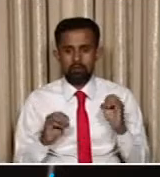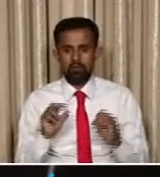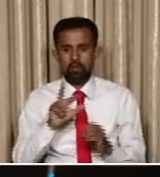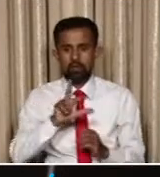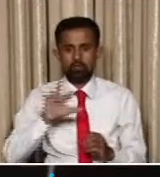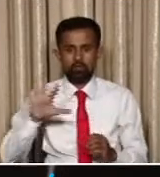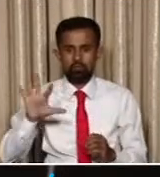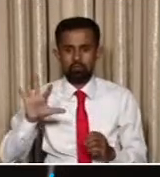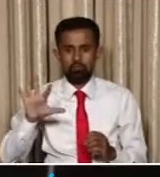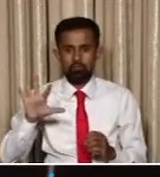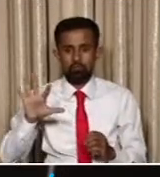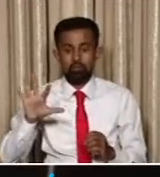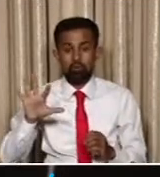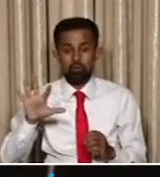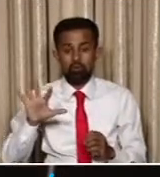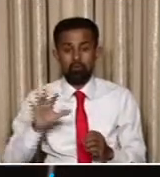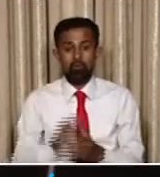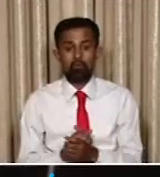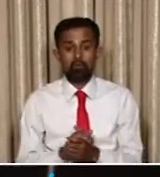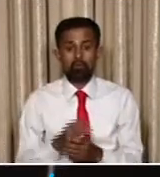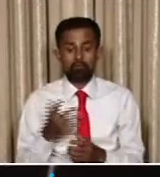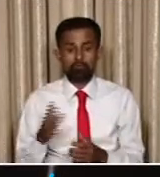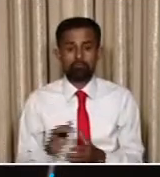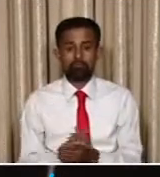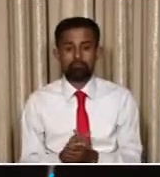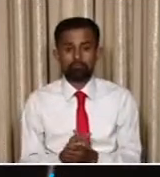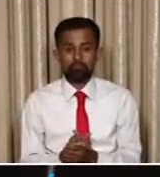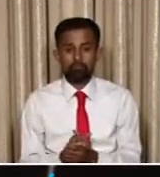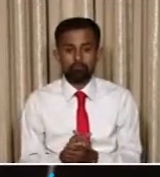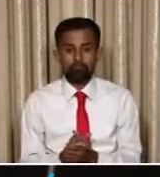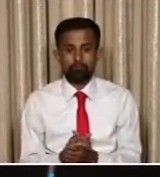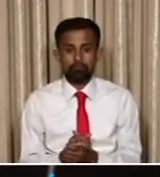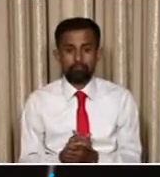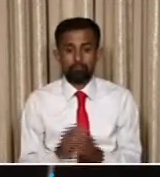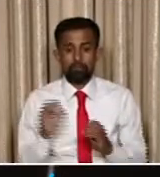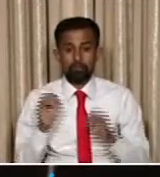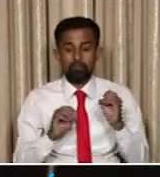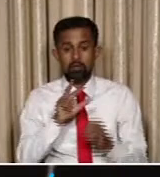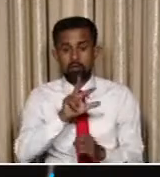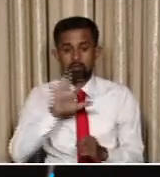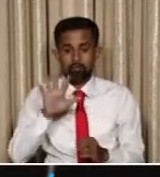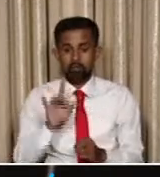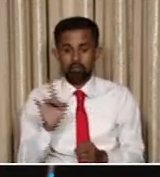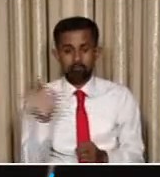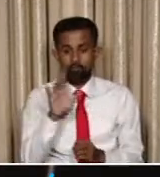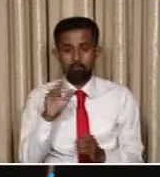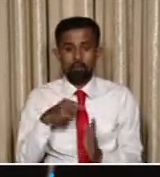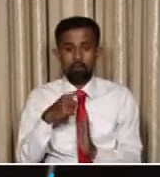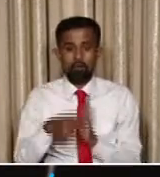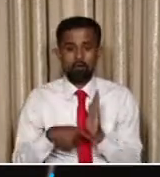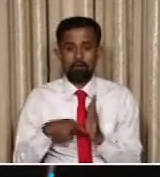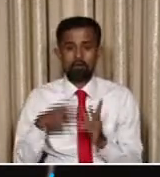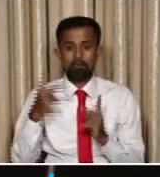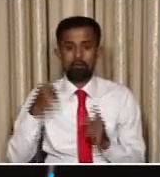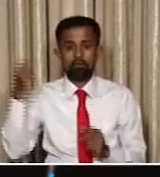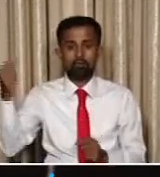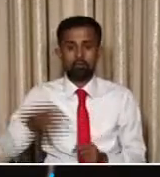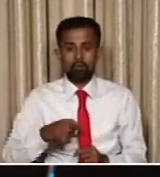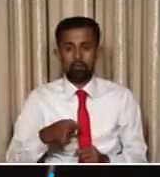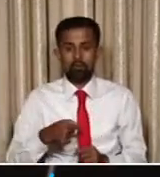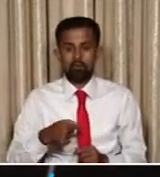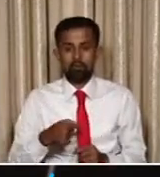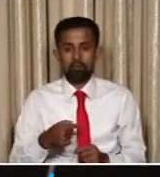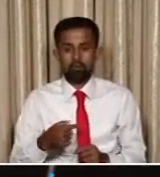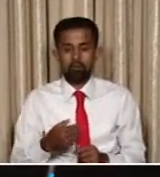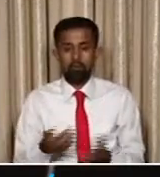85%ක් one time destination එකක් බවට පත් වෙලා තියෙනවා. 85%ක් එකපාරයි මේ රටට සංචාරකයෝ වෙන්නේ. එතකොට